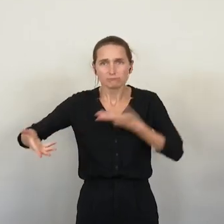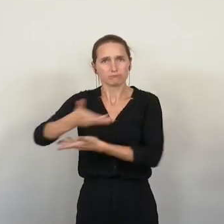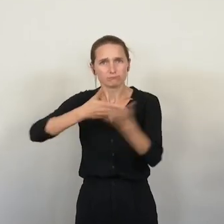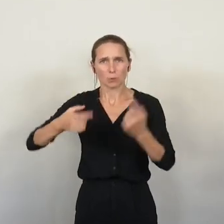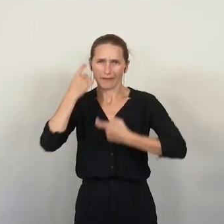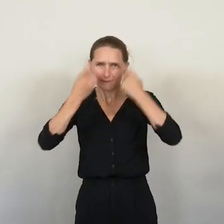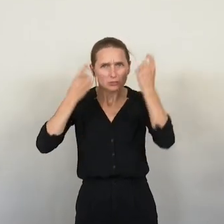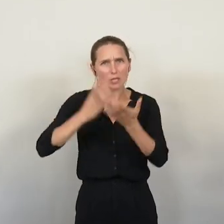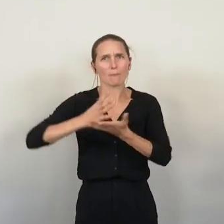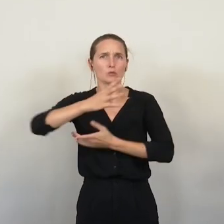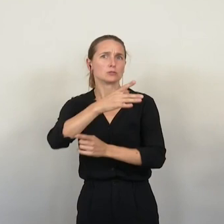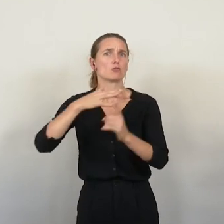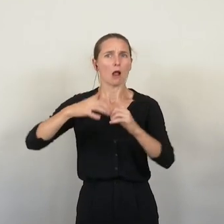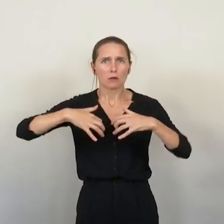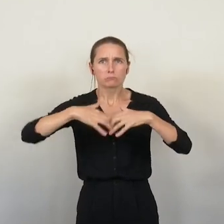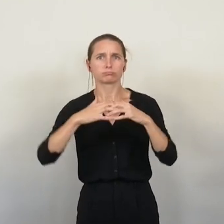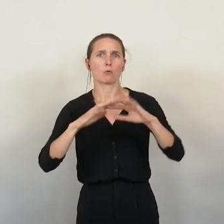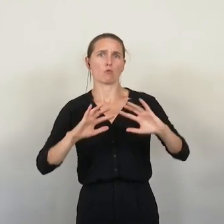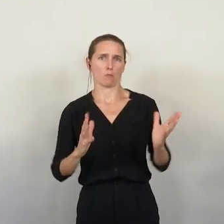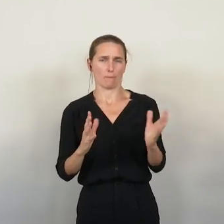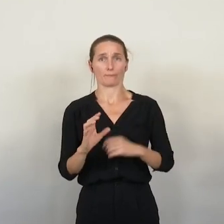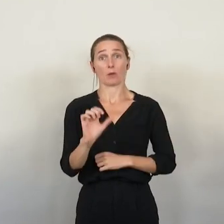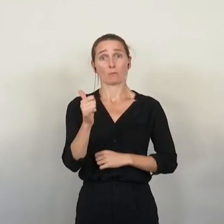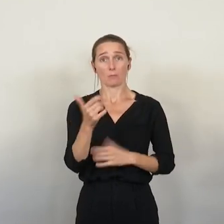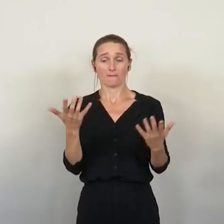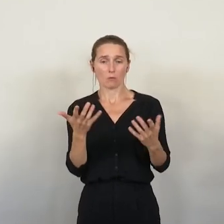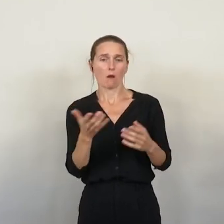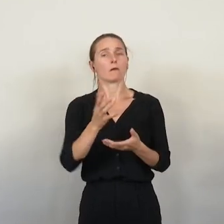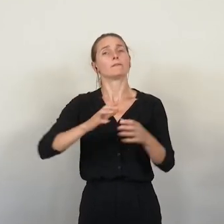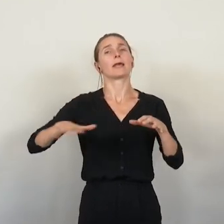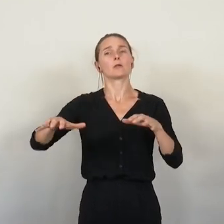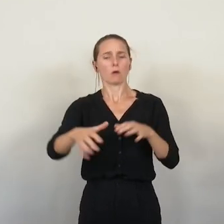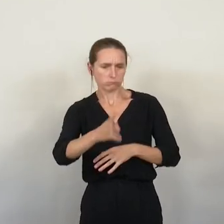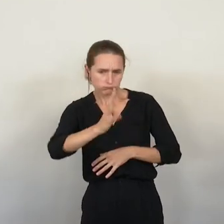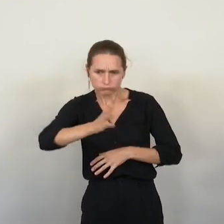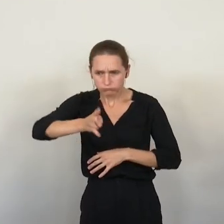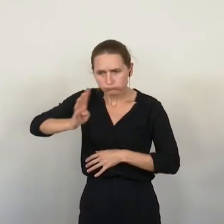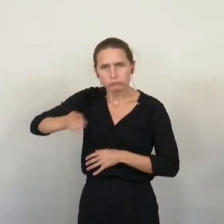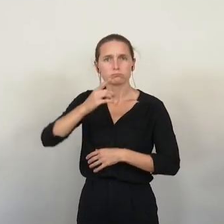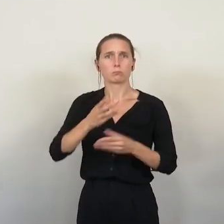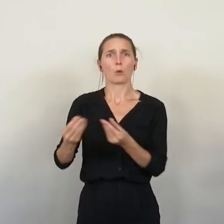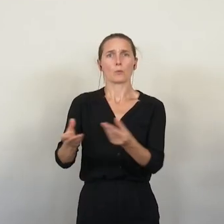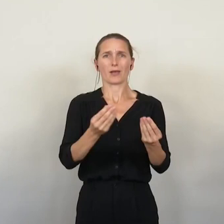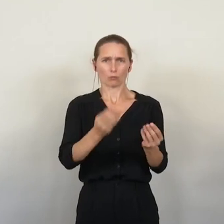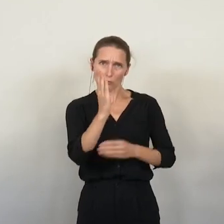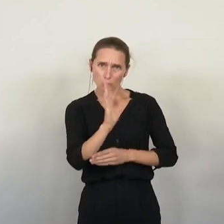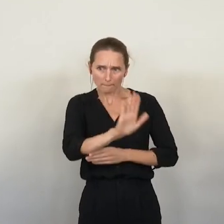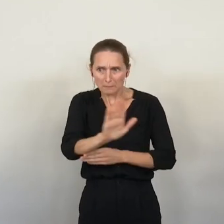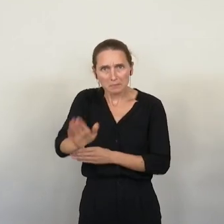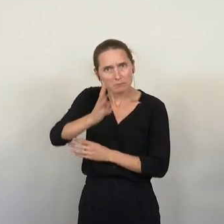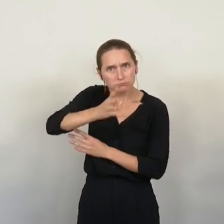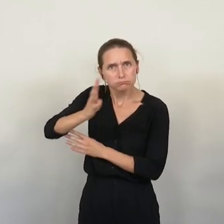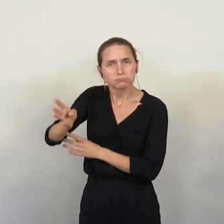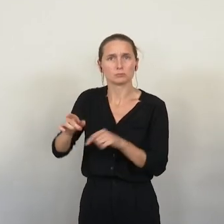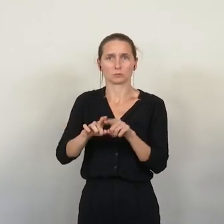projet social qui est fondé d'abord sur un diagnostic du territoire qui est fondé sur l'analyse des besoins des habitants et des habitantes sur